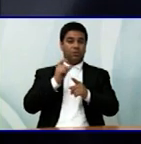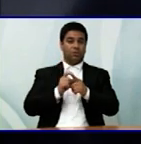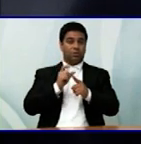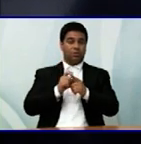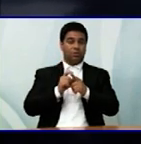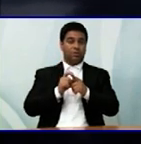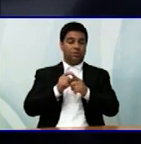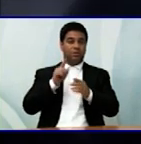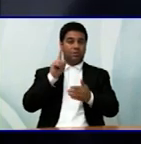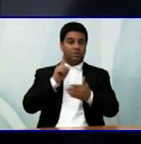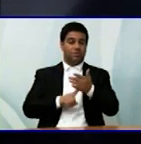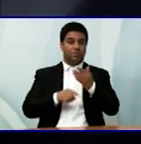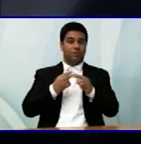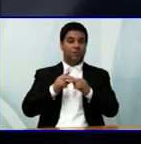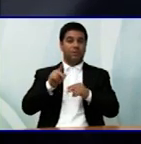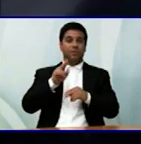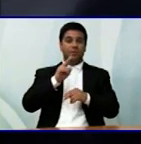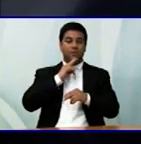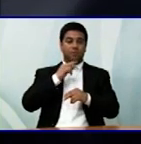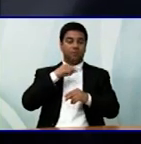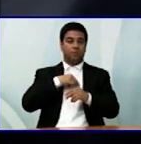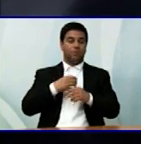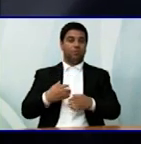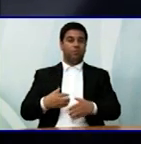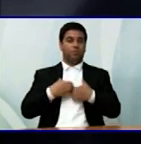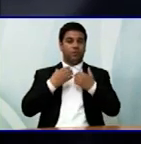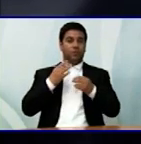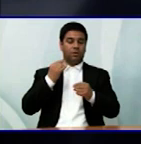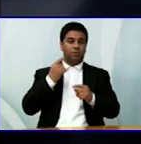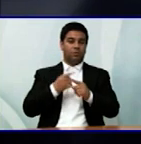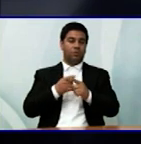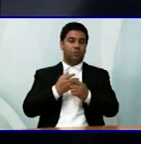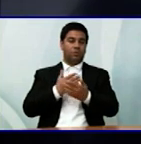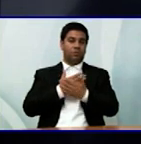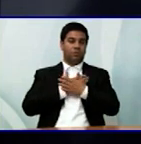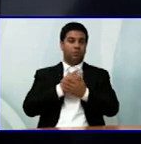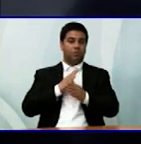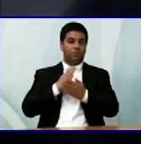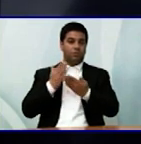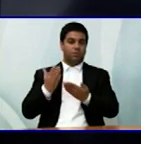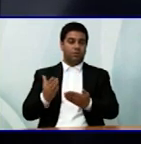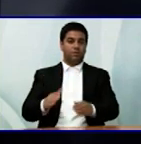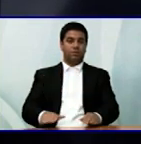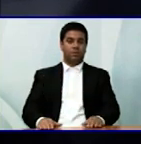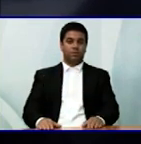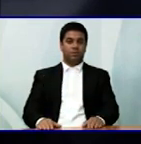so'z oqibatida qiz ruhiy dardga giriftor bo'lib olamdan